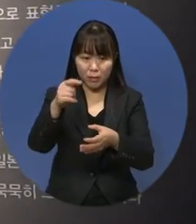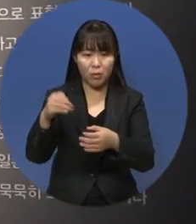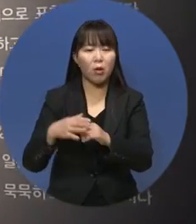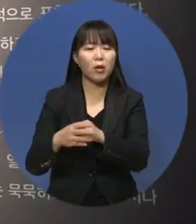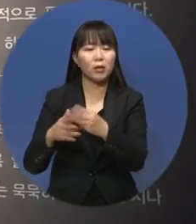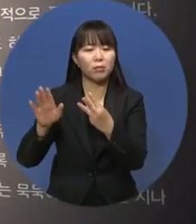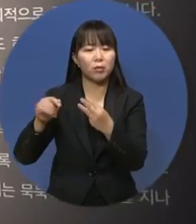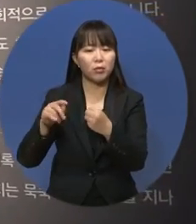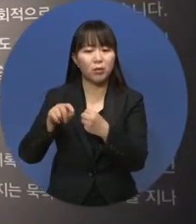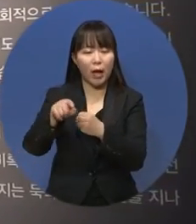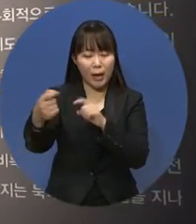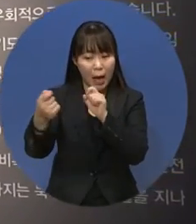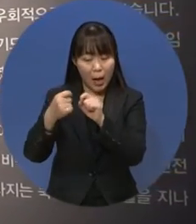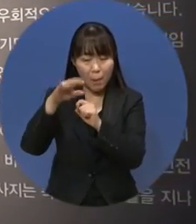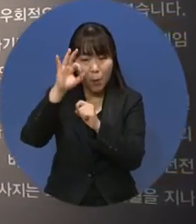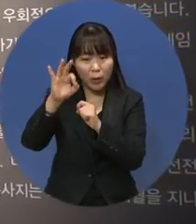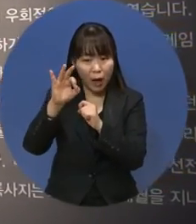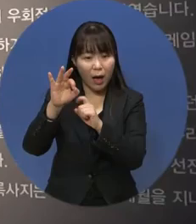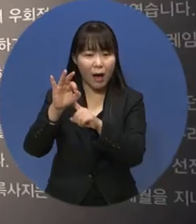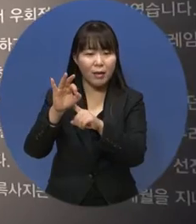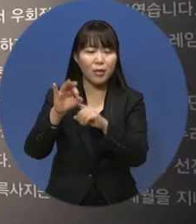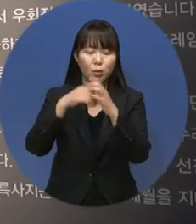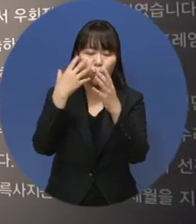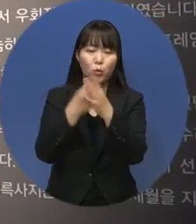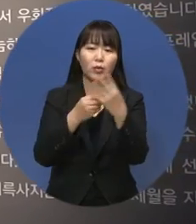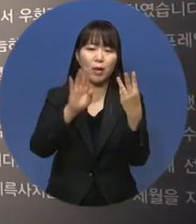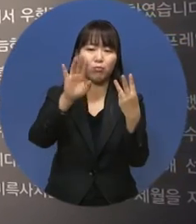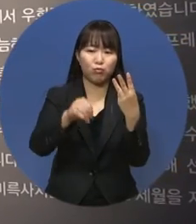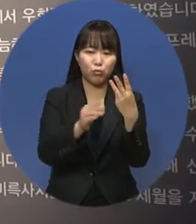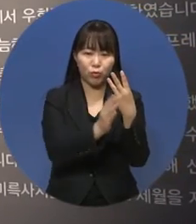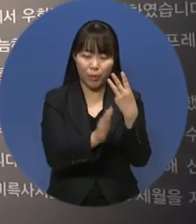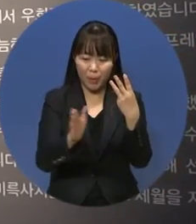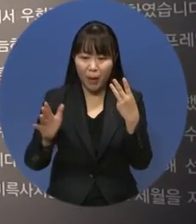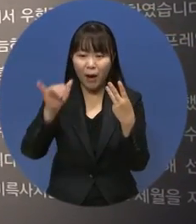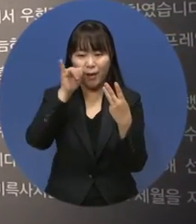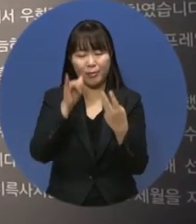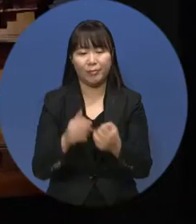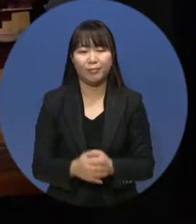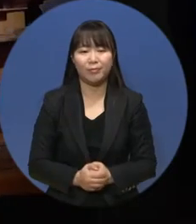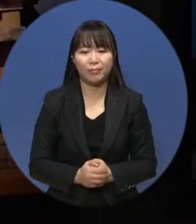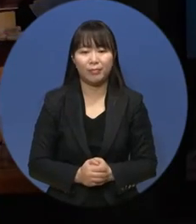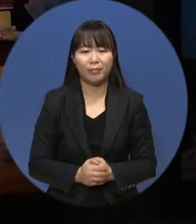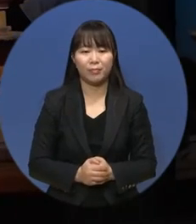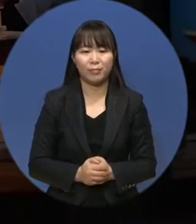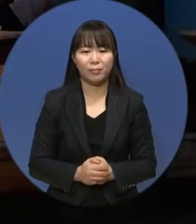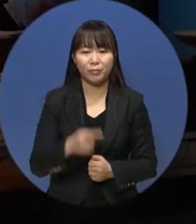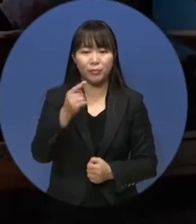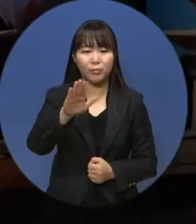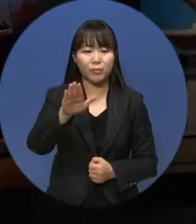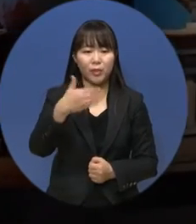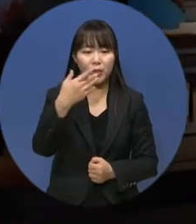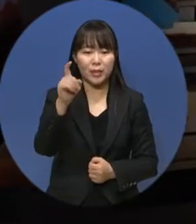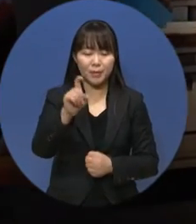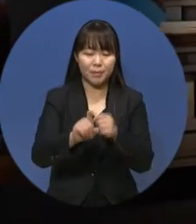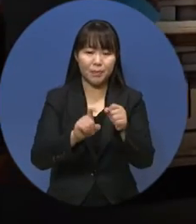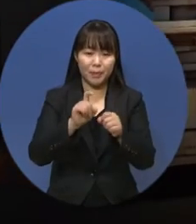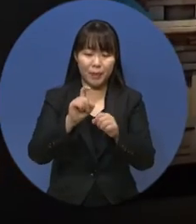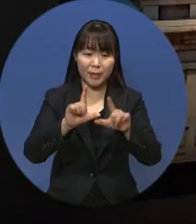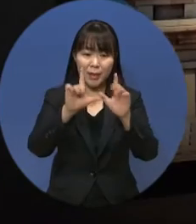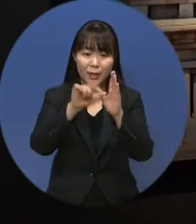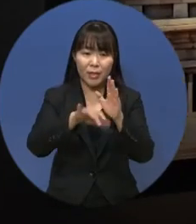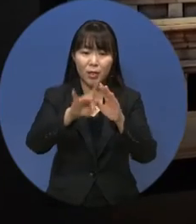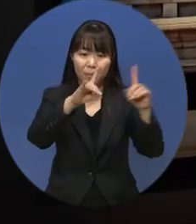미륵사지 가까이 보다 로 초 3부로 구성돼 있습니다 1910년 처음 촬영된